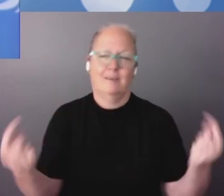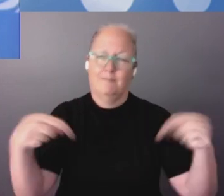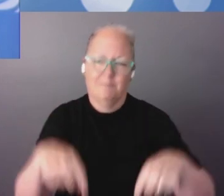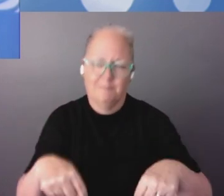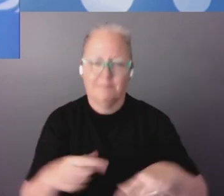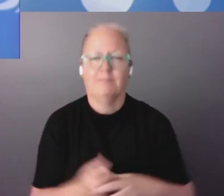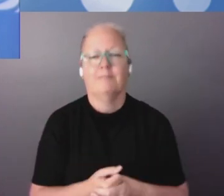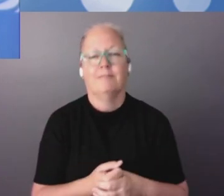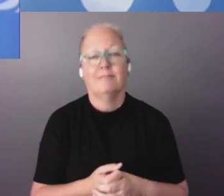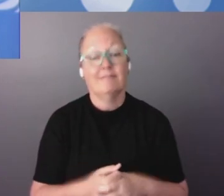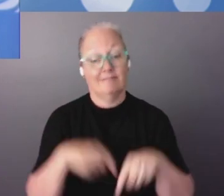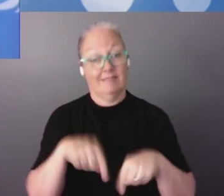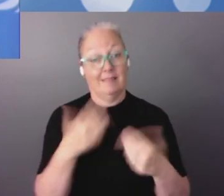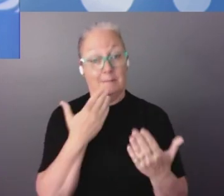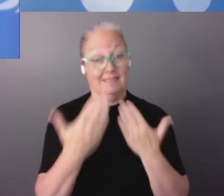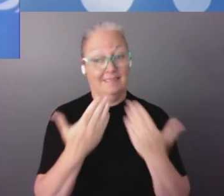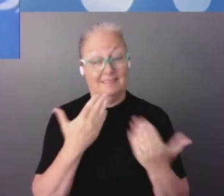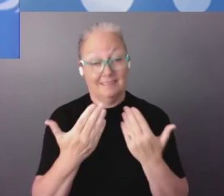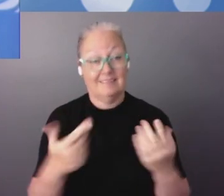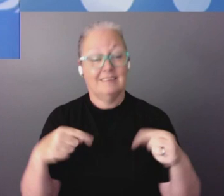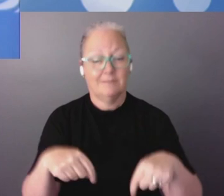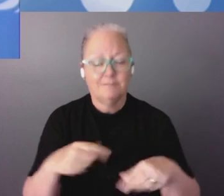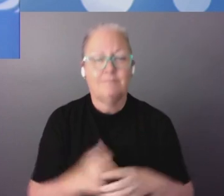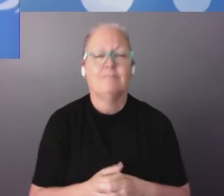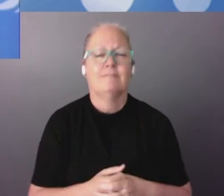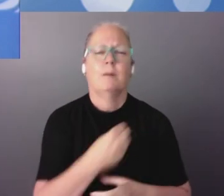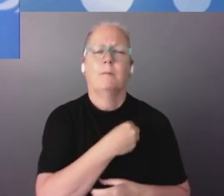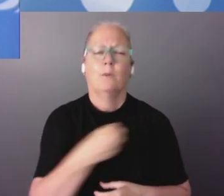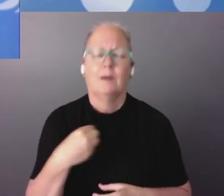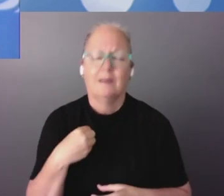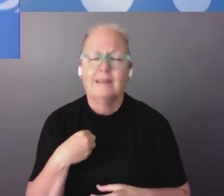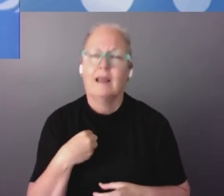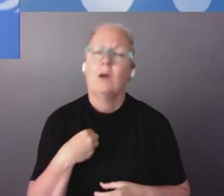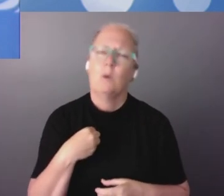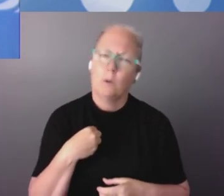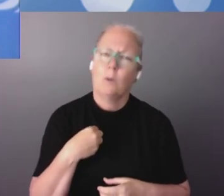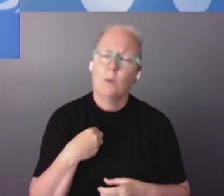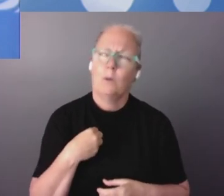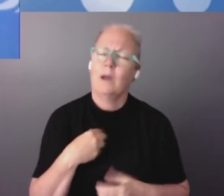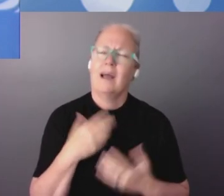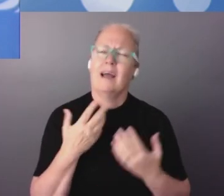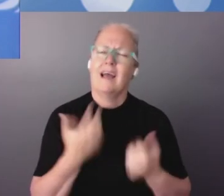В настоящий момент я представляю генерального секретаря Международной